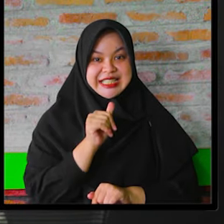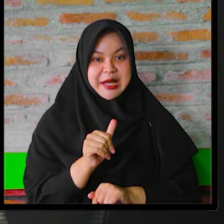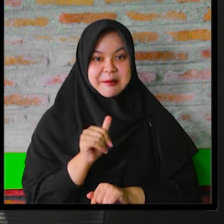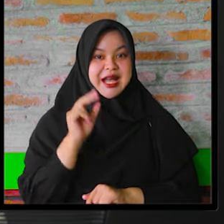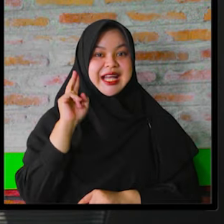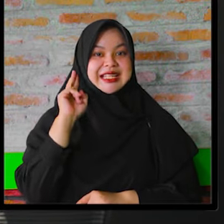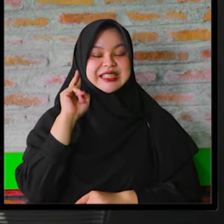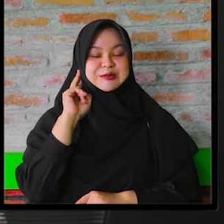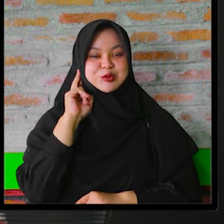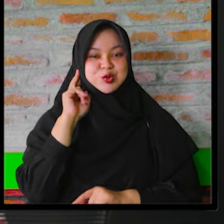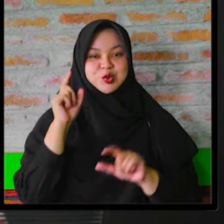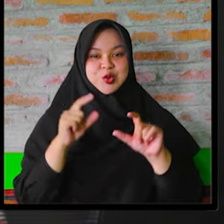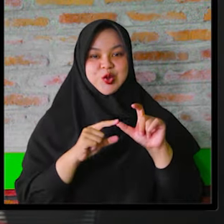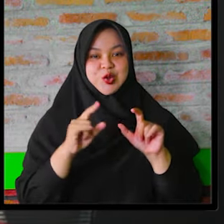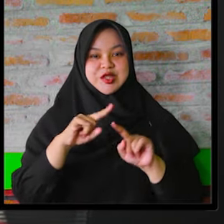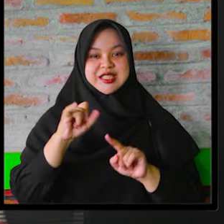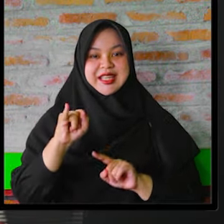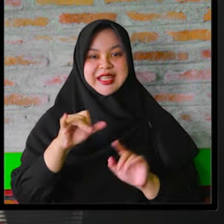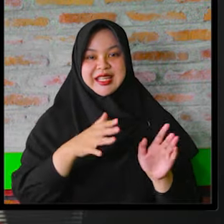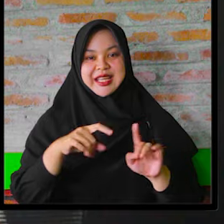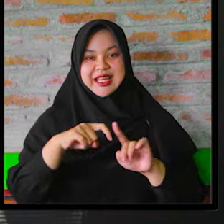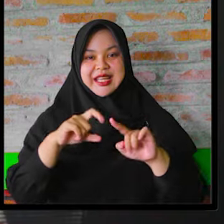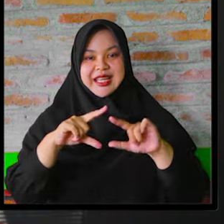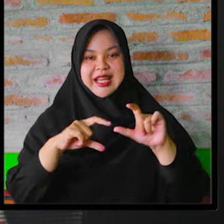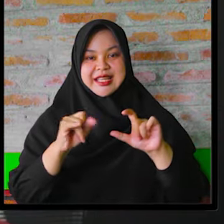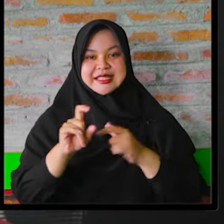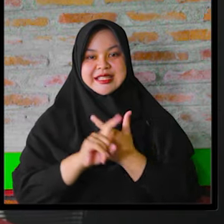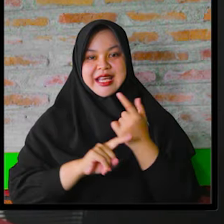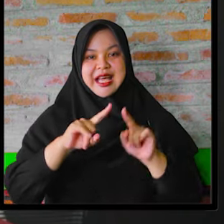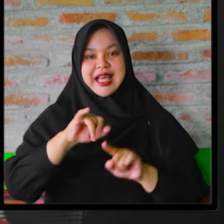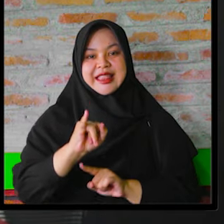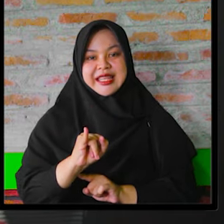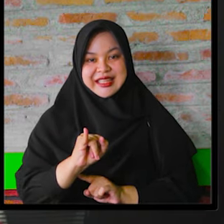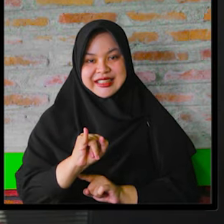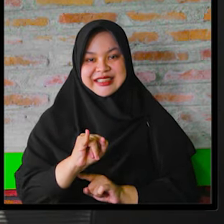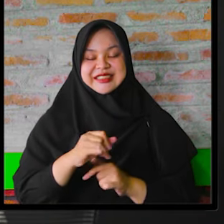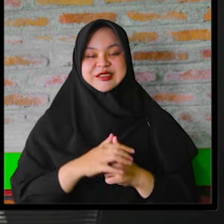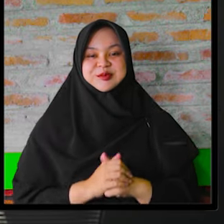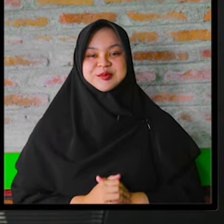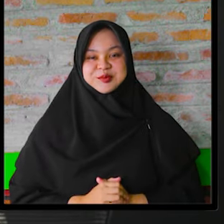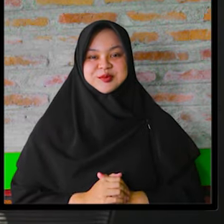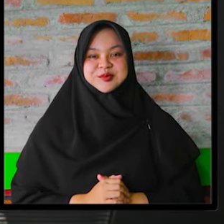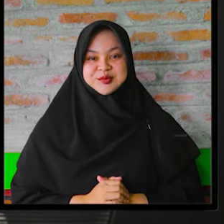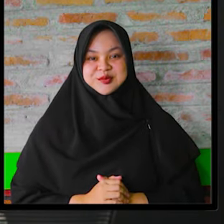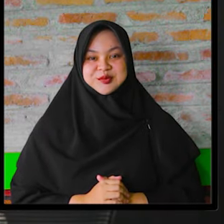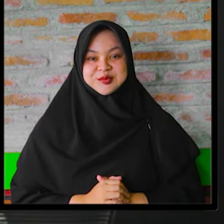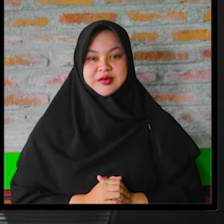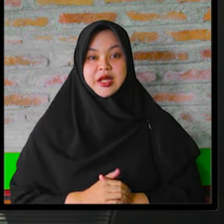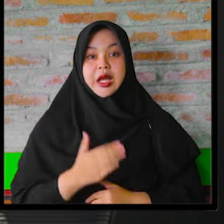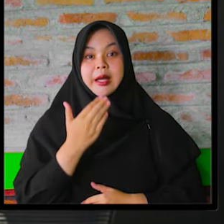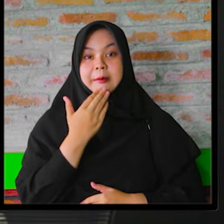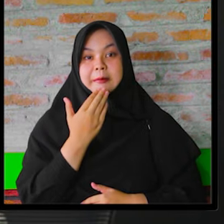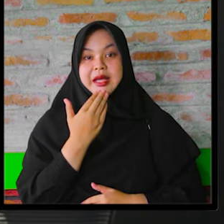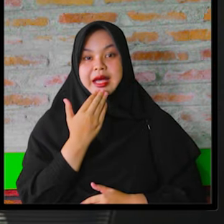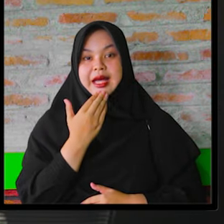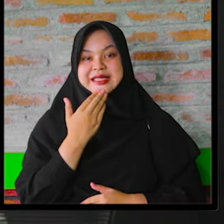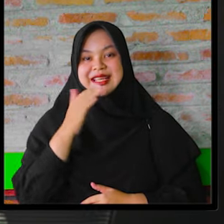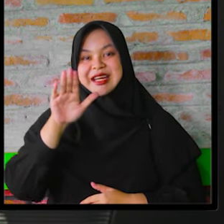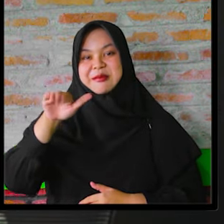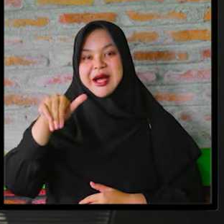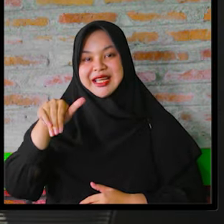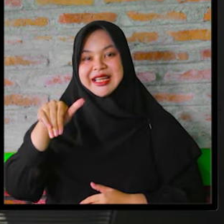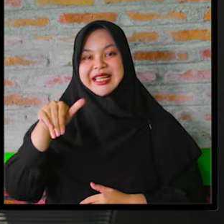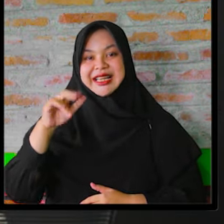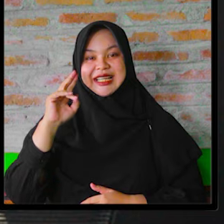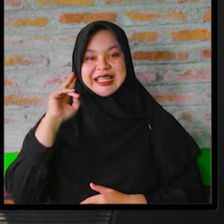Ibu Siti kasiati SAG magag cm yang biasa eh dipanggil